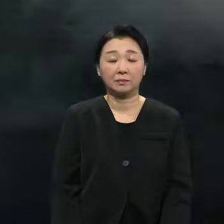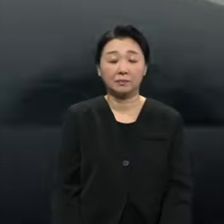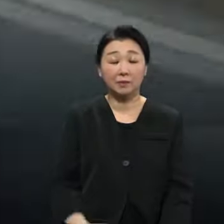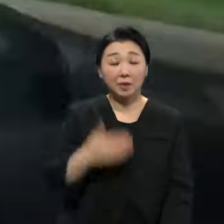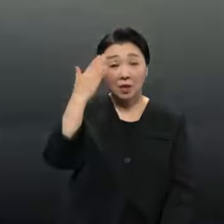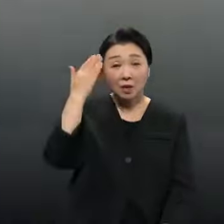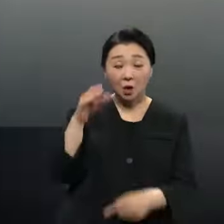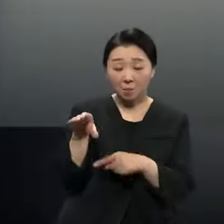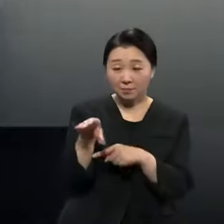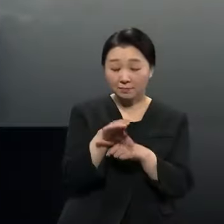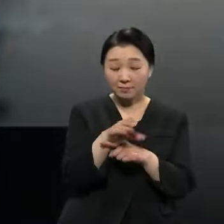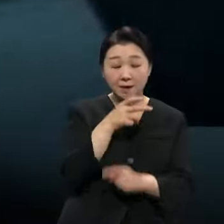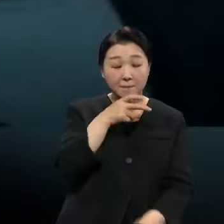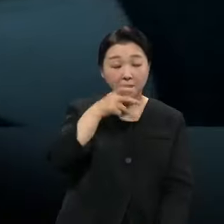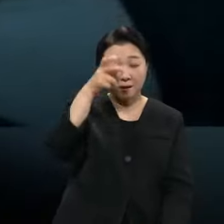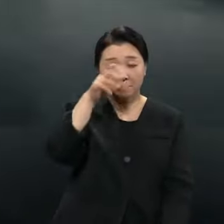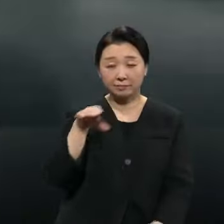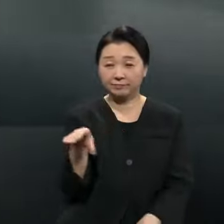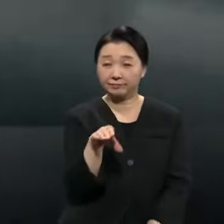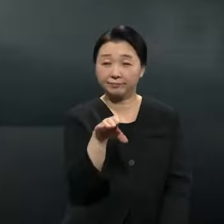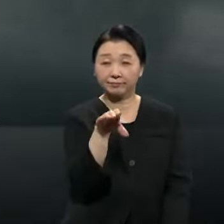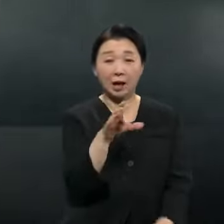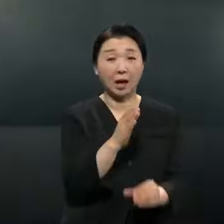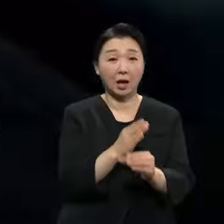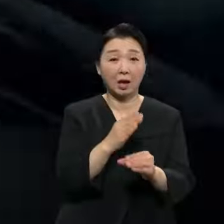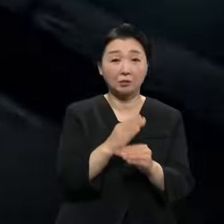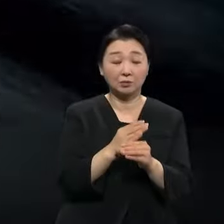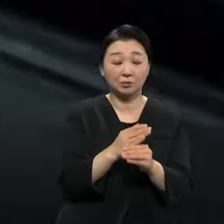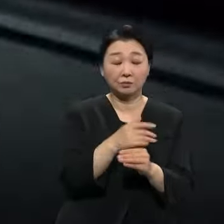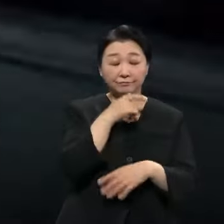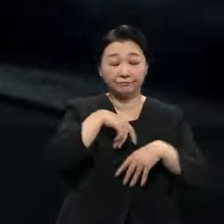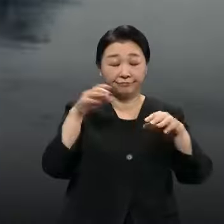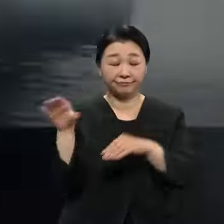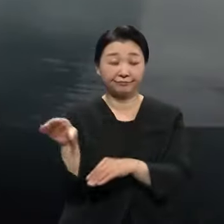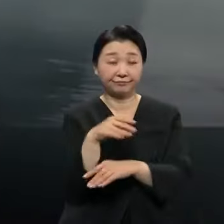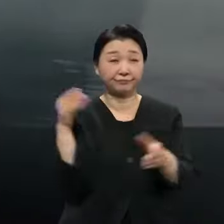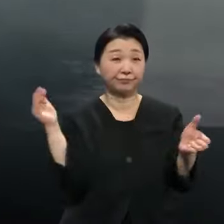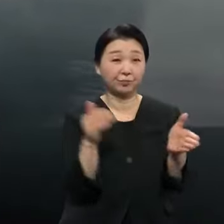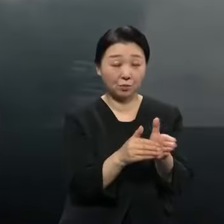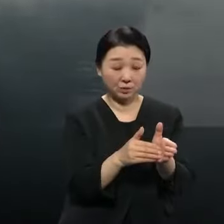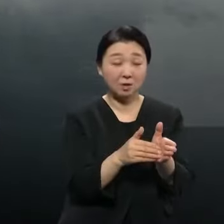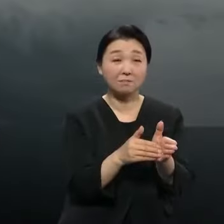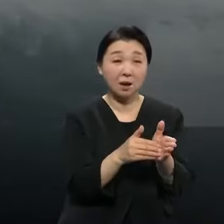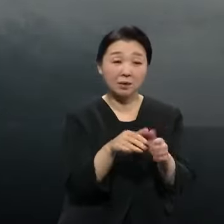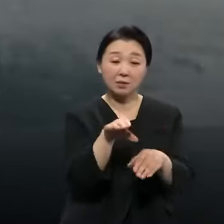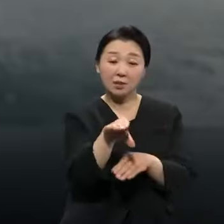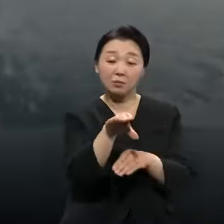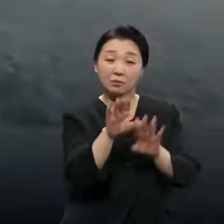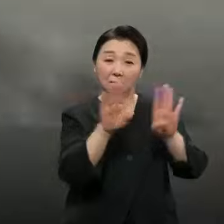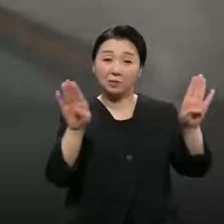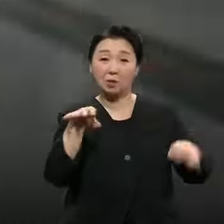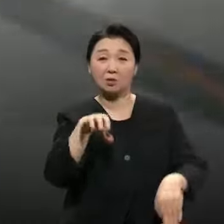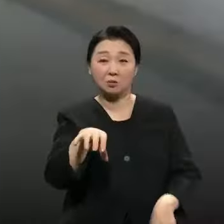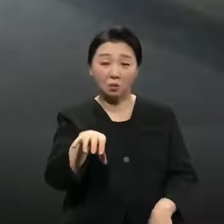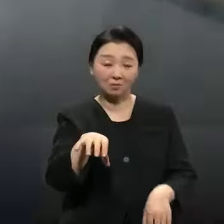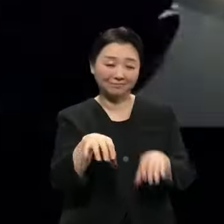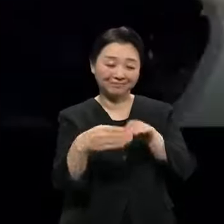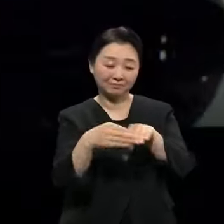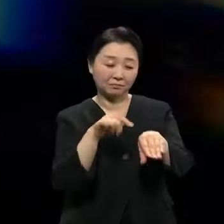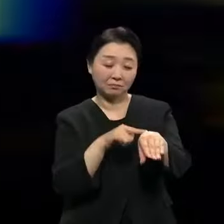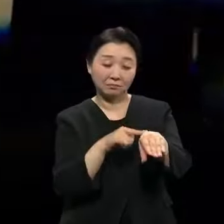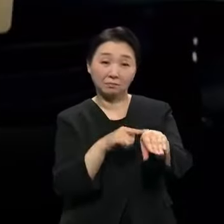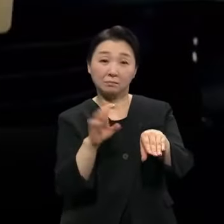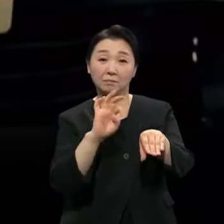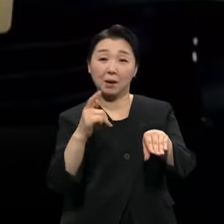검정색 차량이 평양 거리를 질주합니다. 빗길을 달려 도착한 곳은 자동차 전시장. 차량 앞뒷면엔